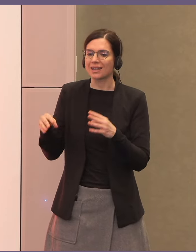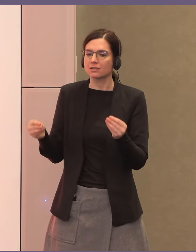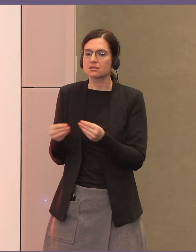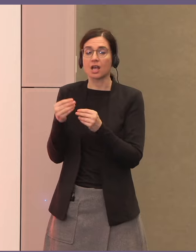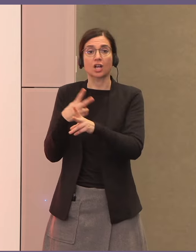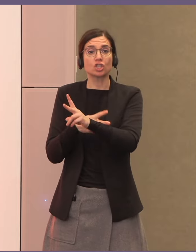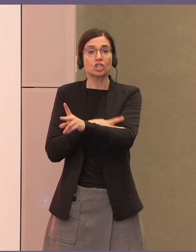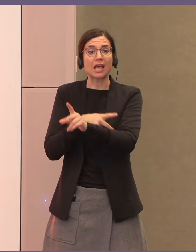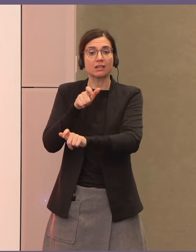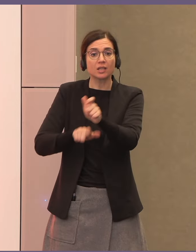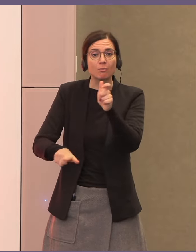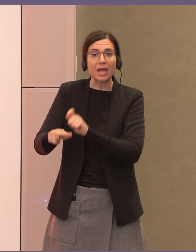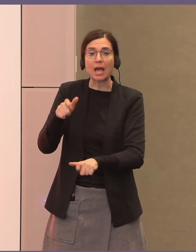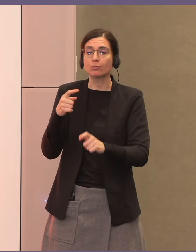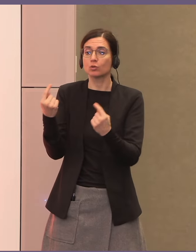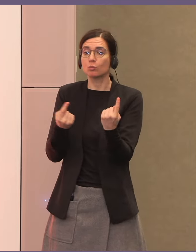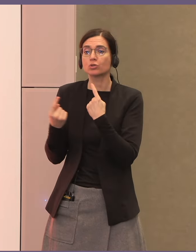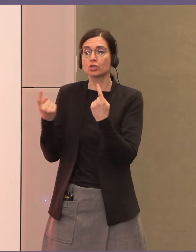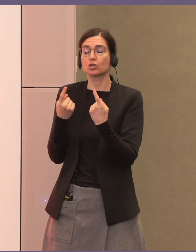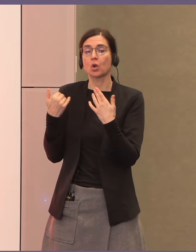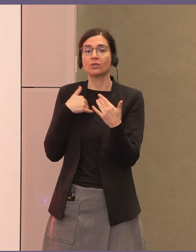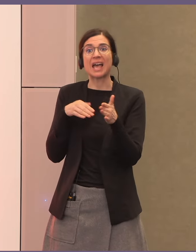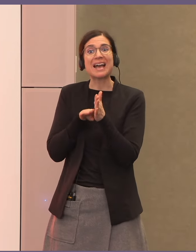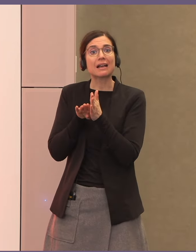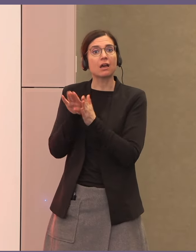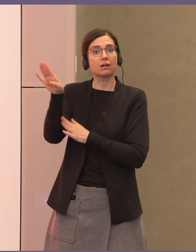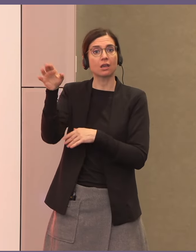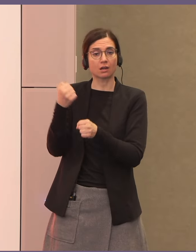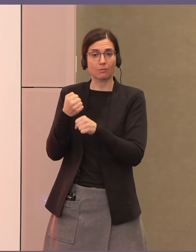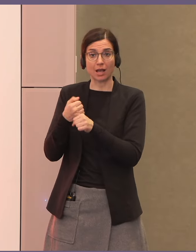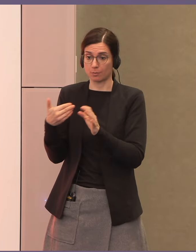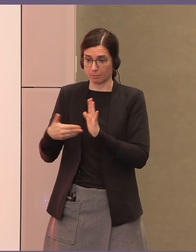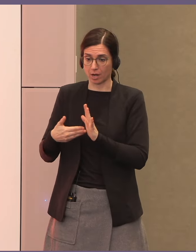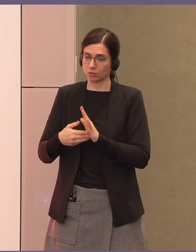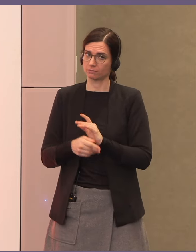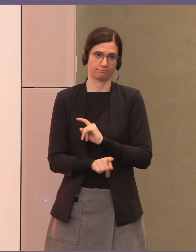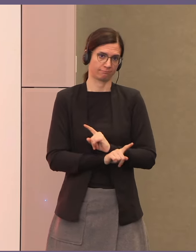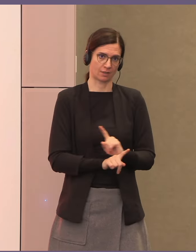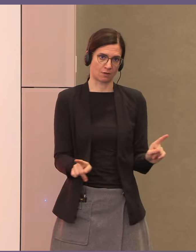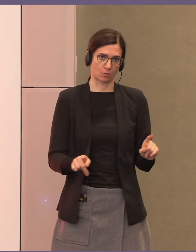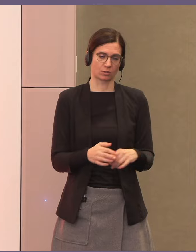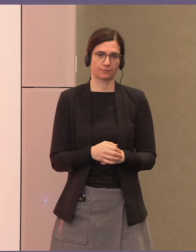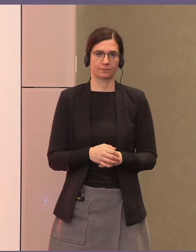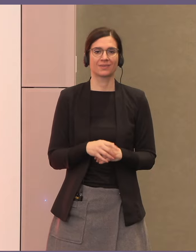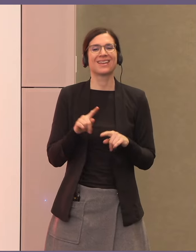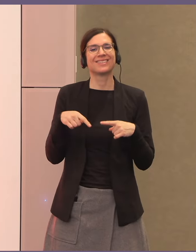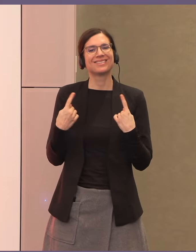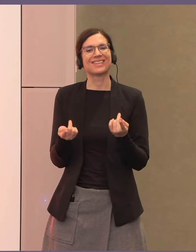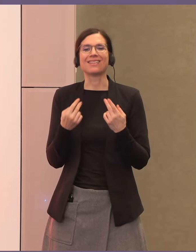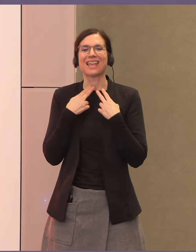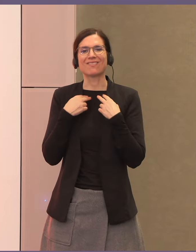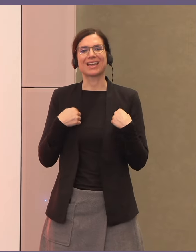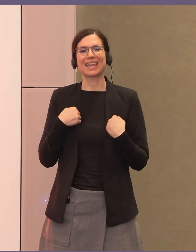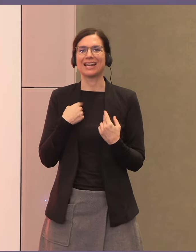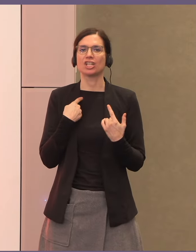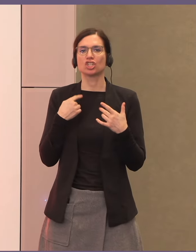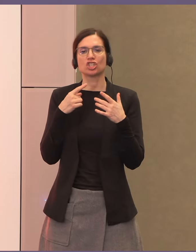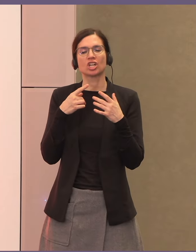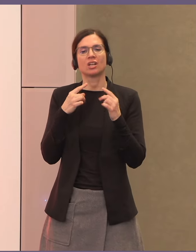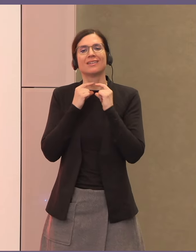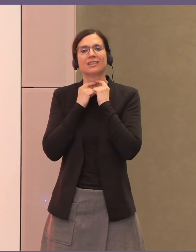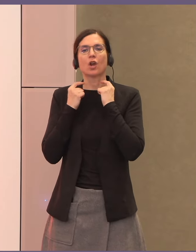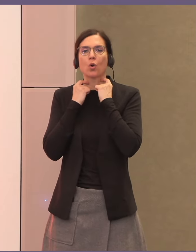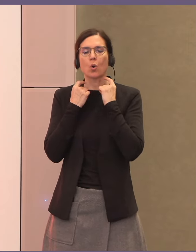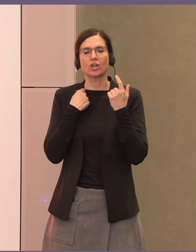staatlichen Beamtenpositionen, also für den Aufstieg. Etwas zeitversetzt gestattete dann noch die evangelisch-theologische Fakultät 1928 und